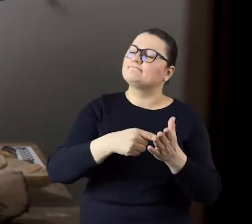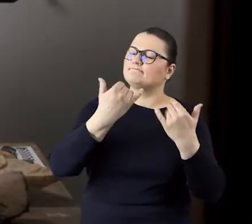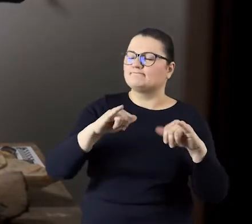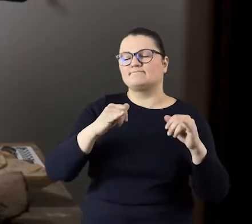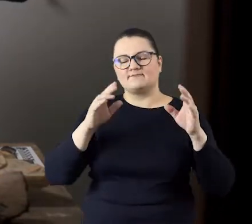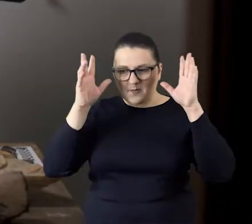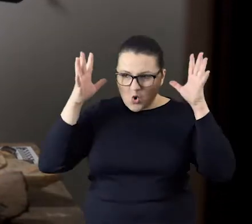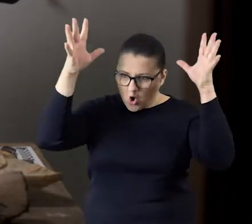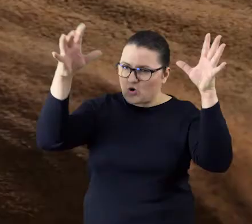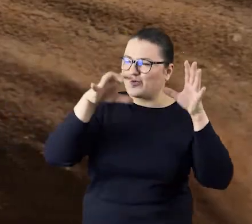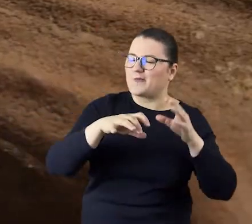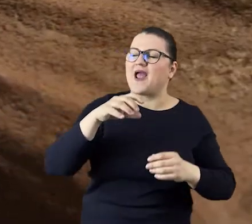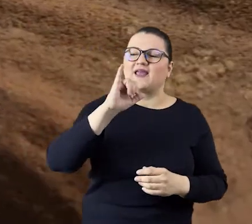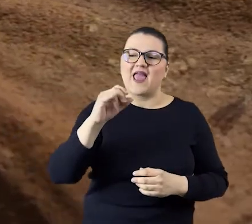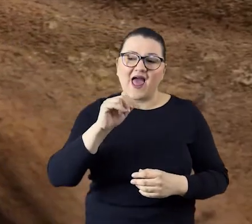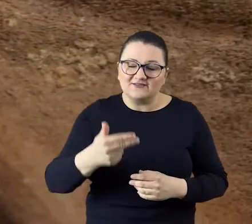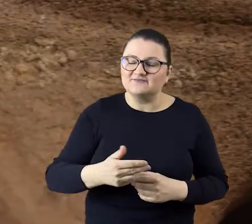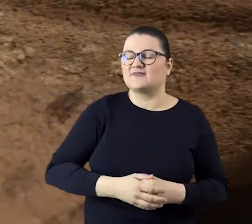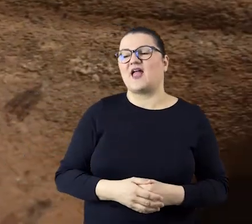Tutaj mamy fragment poroża jeleniowatego.